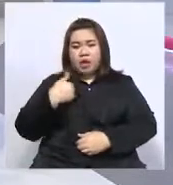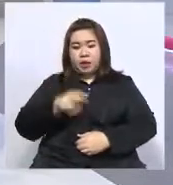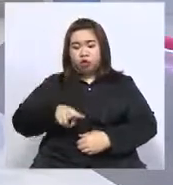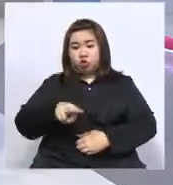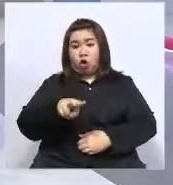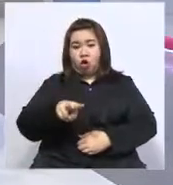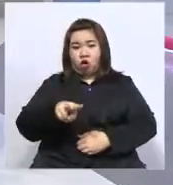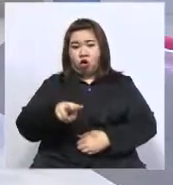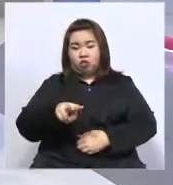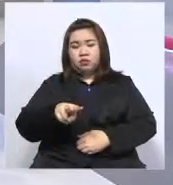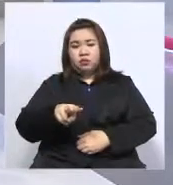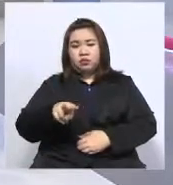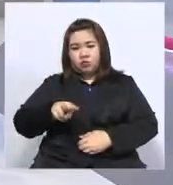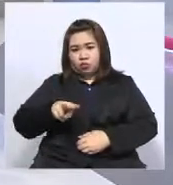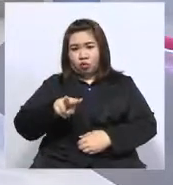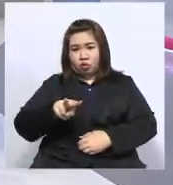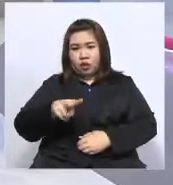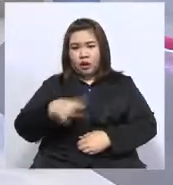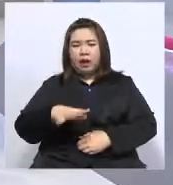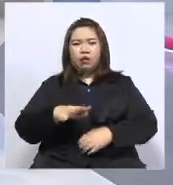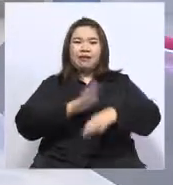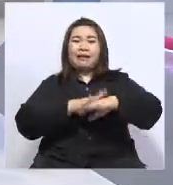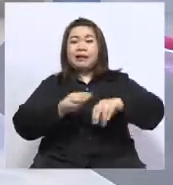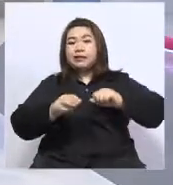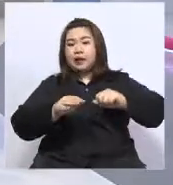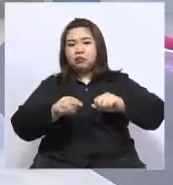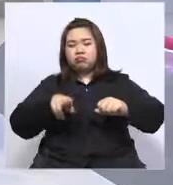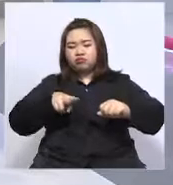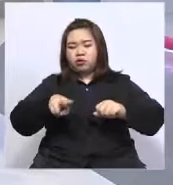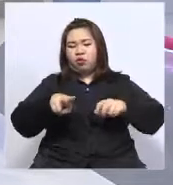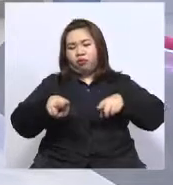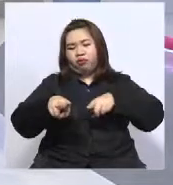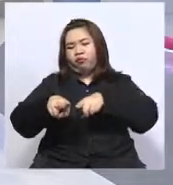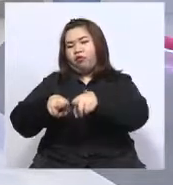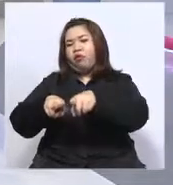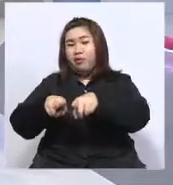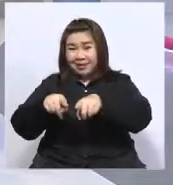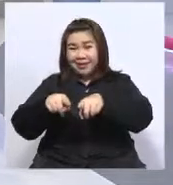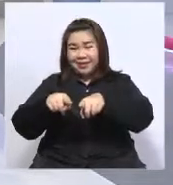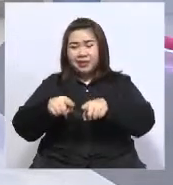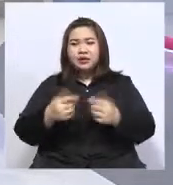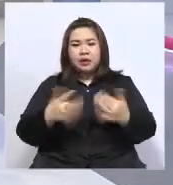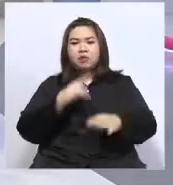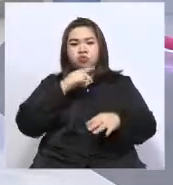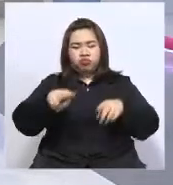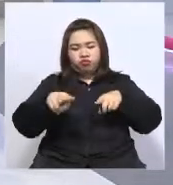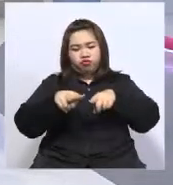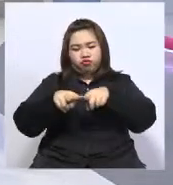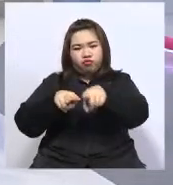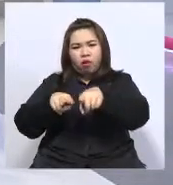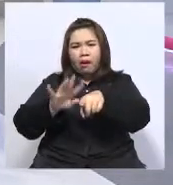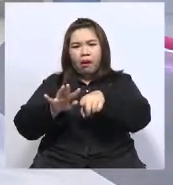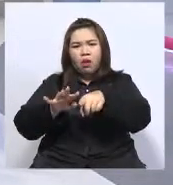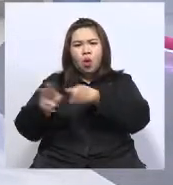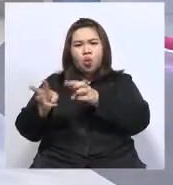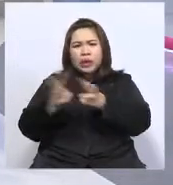NDแล้วคนทขับอยู่เลนซ้ายก็จะเปรปาดเข้าไปทีนี้พอตอนป่าด รถทตาม